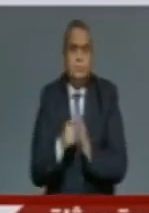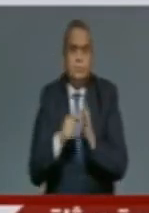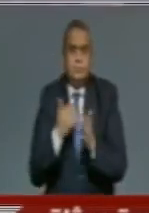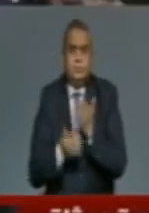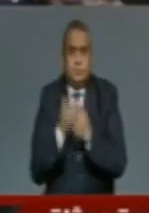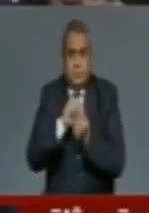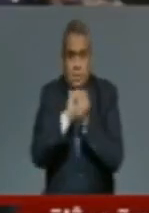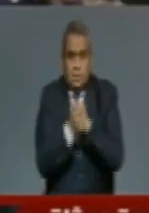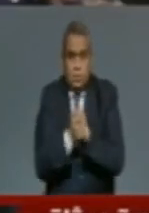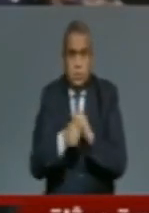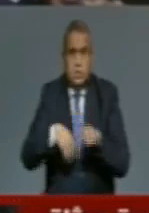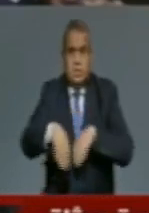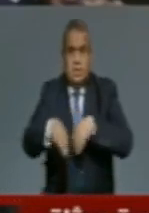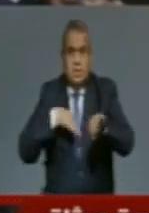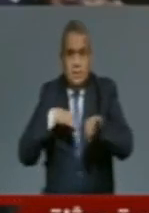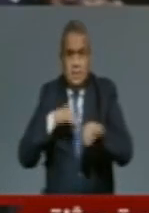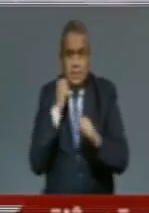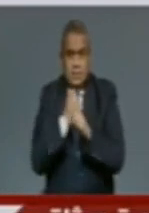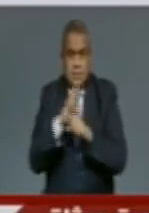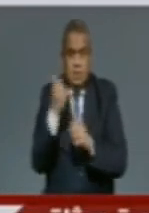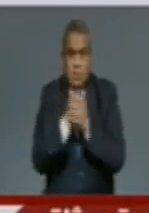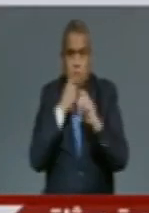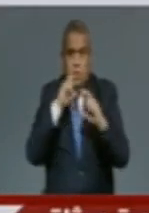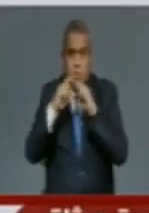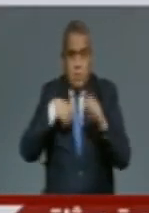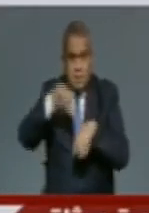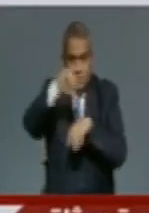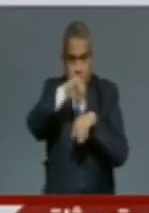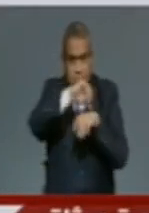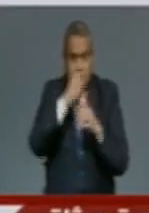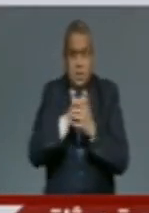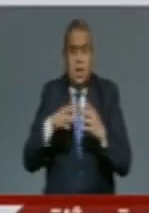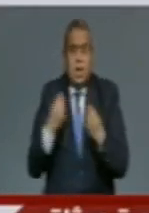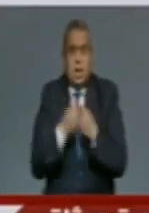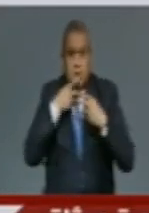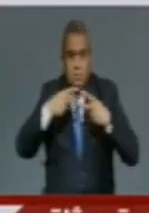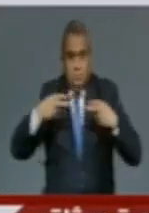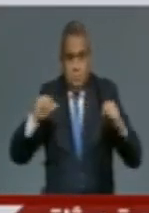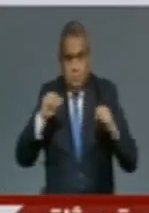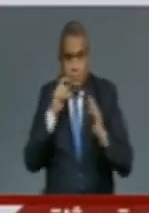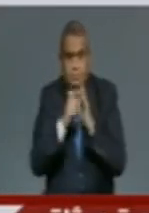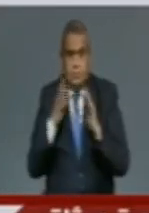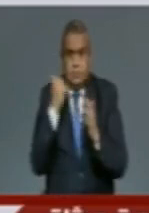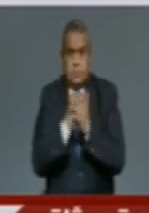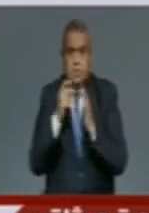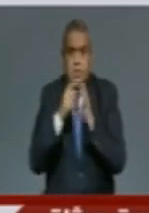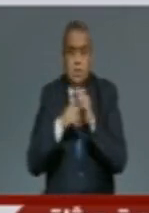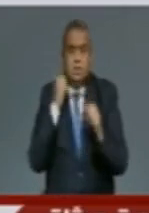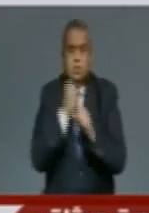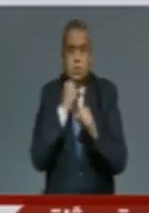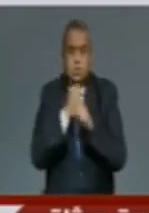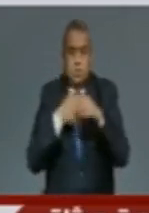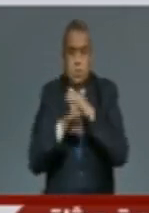سياسات وممارسات بنوك التنمية متعددة الأطراف لتعظيم قدرتها على